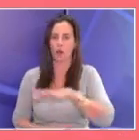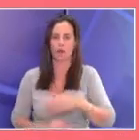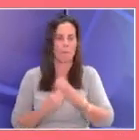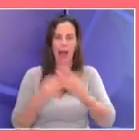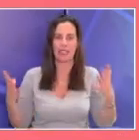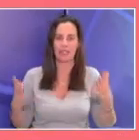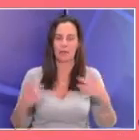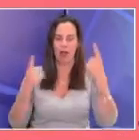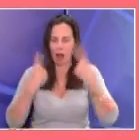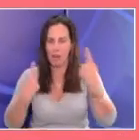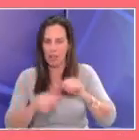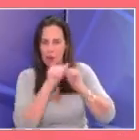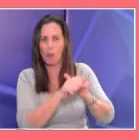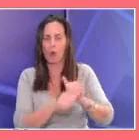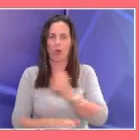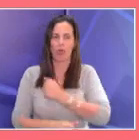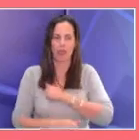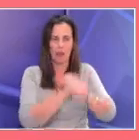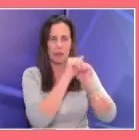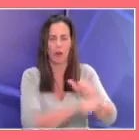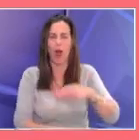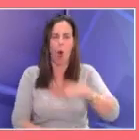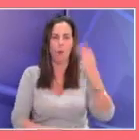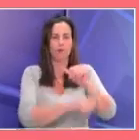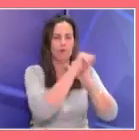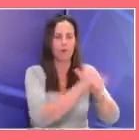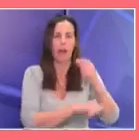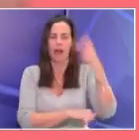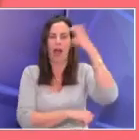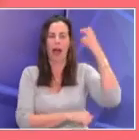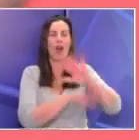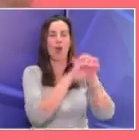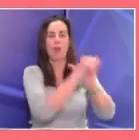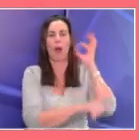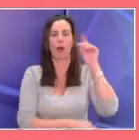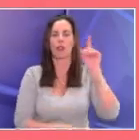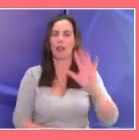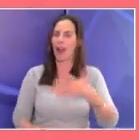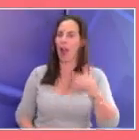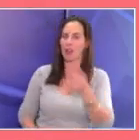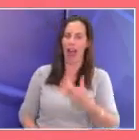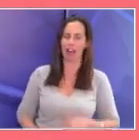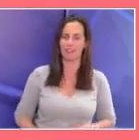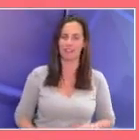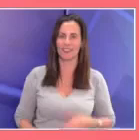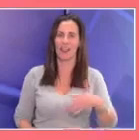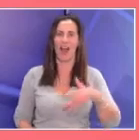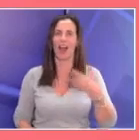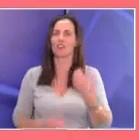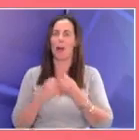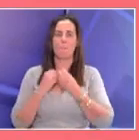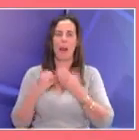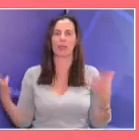מדהימה. בדיוק. חרדים, דתיים לאומיים. להט"בים, ערבים, מזרחי, הכל היה שם. איך ההרגשה? הרגשה